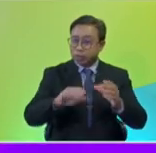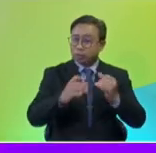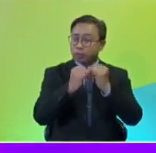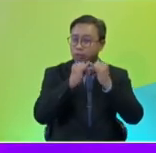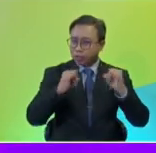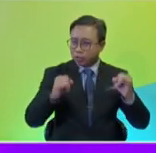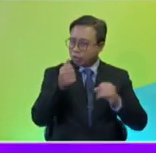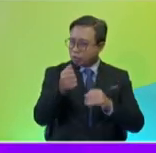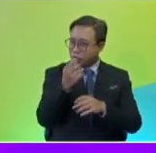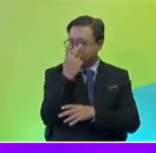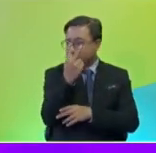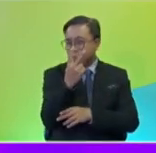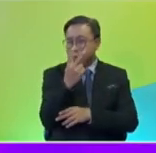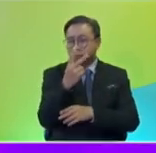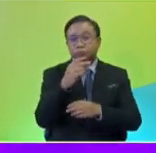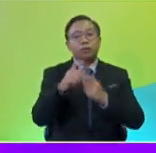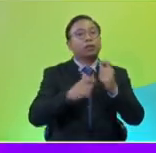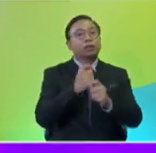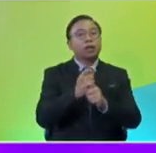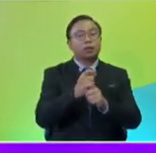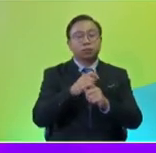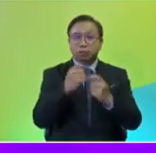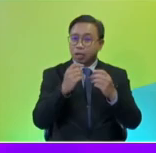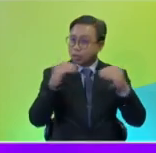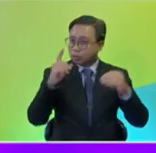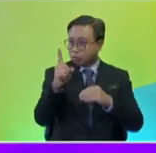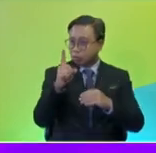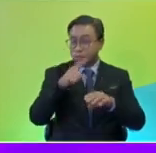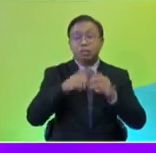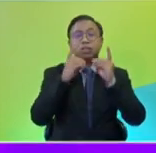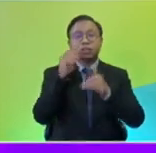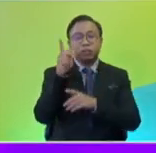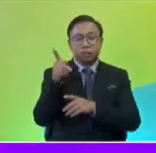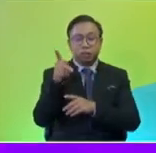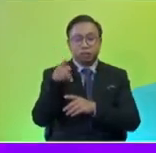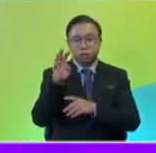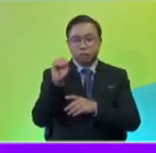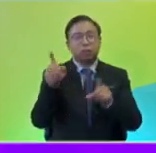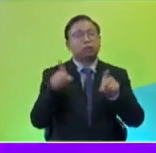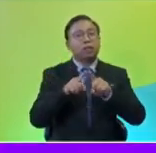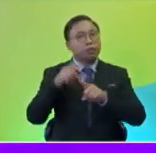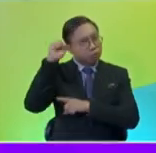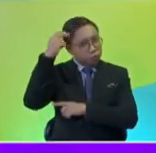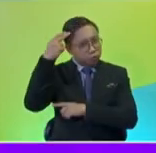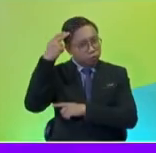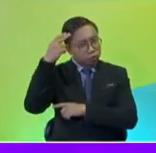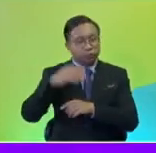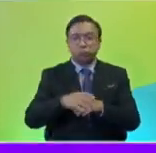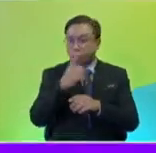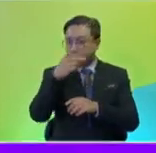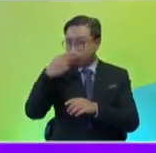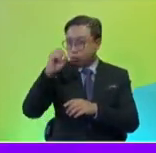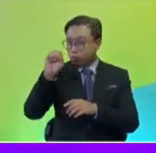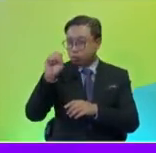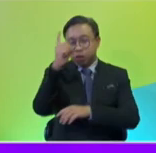Sejahtera, anda sedang menonton slot tahap 1 di Didik TV KPM bersama dengan saya, Sean Stevens, selaku pengacara anda.